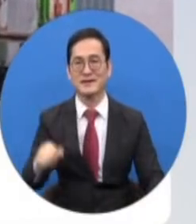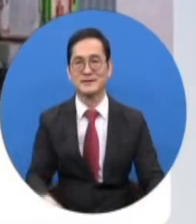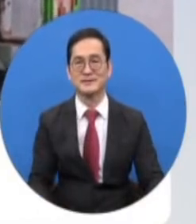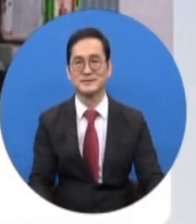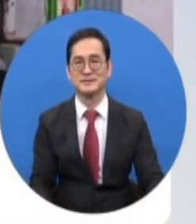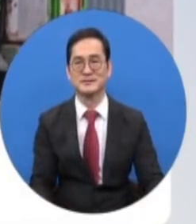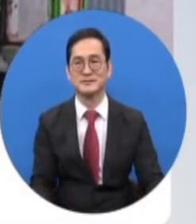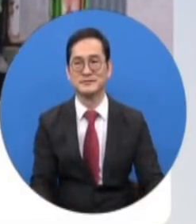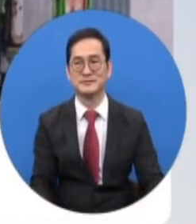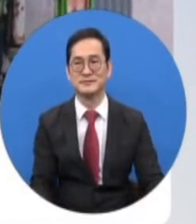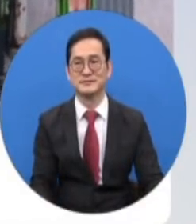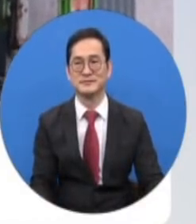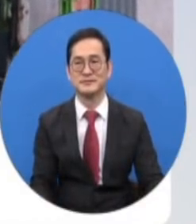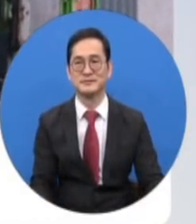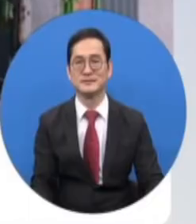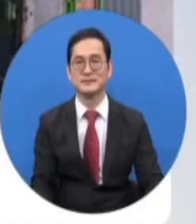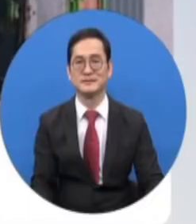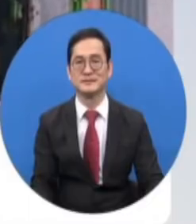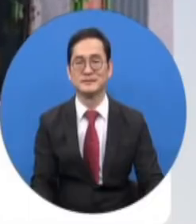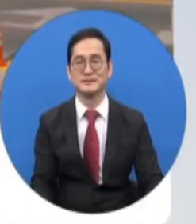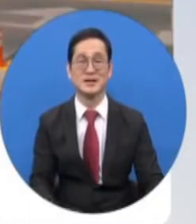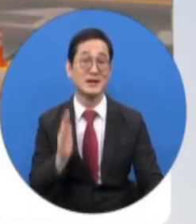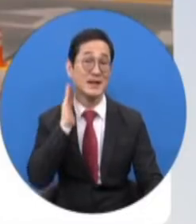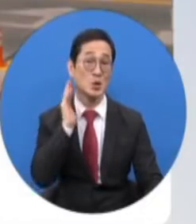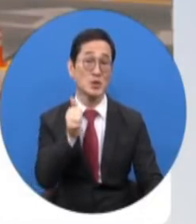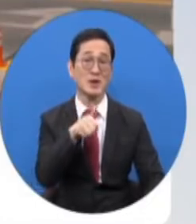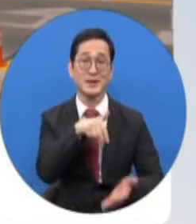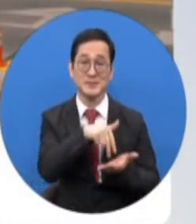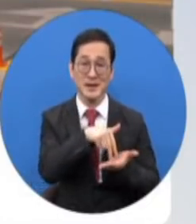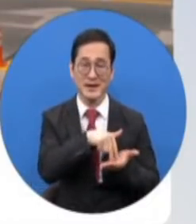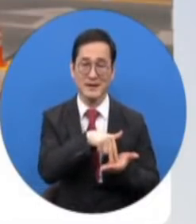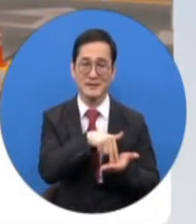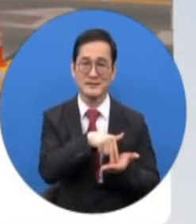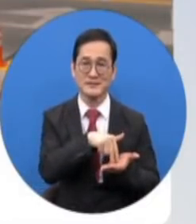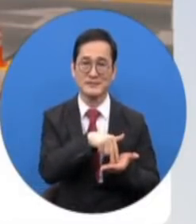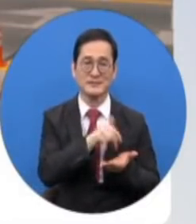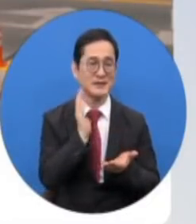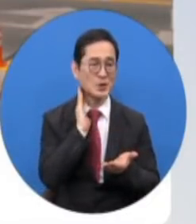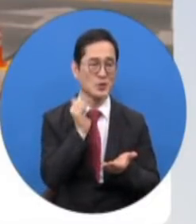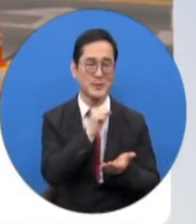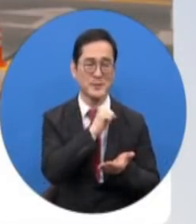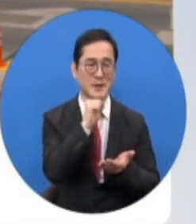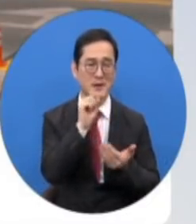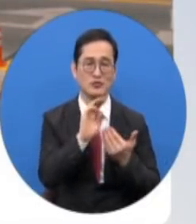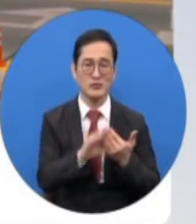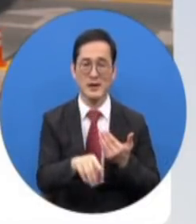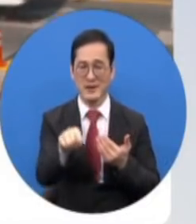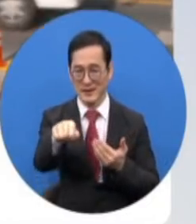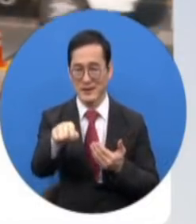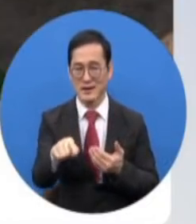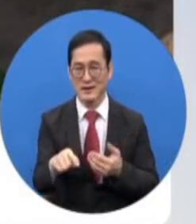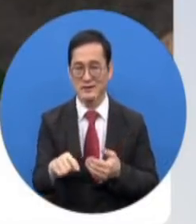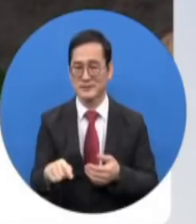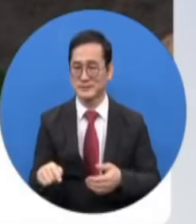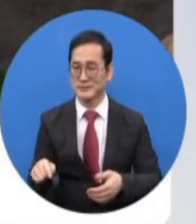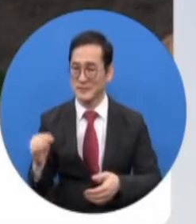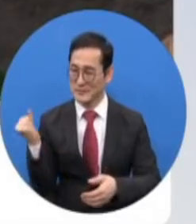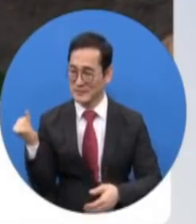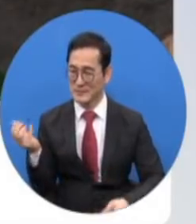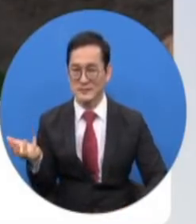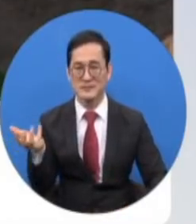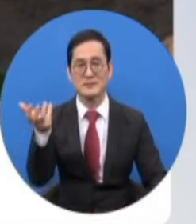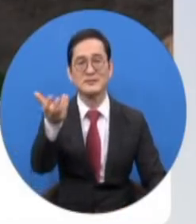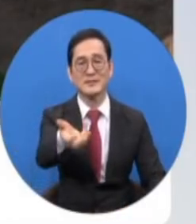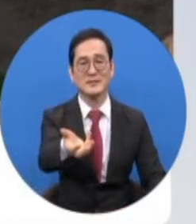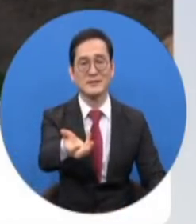이후에 대통령 당선인 신분으로서 박근혜 전 대통령이 사죄에 입수하게 되면 찾아갈 수 있다는